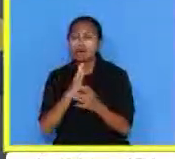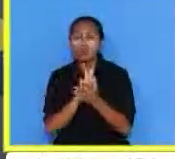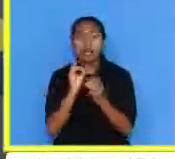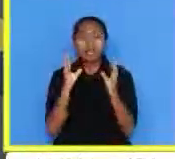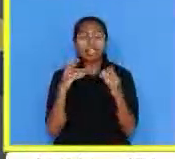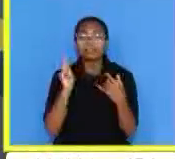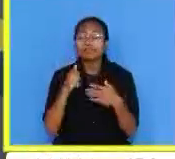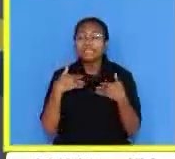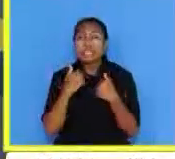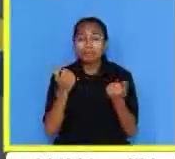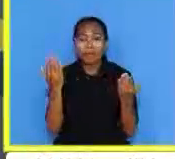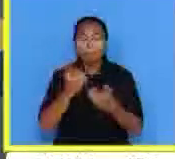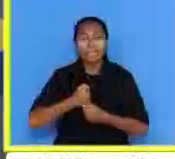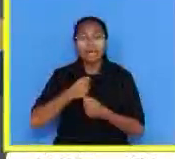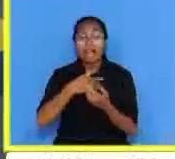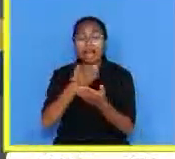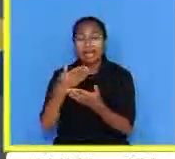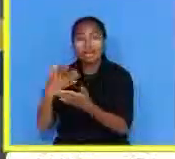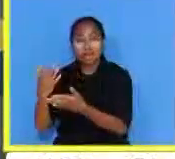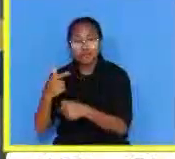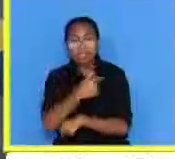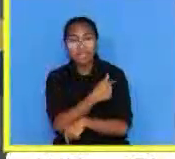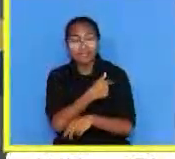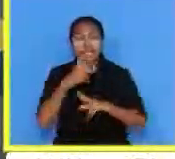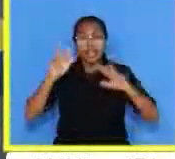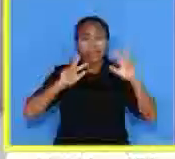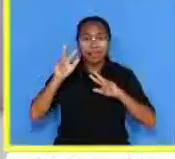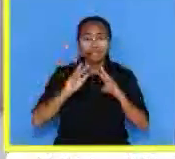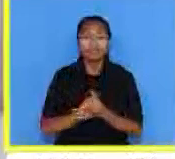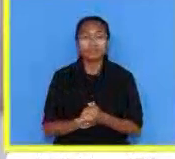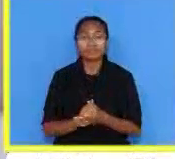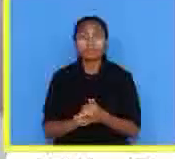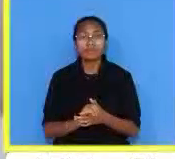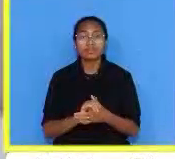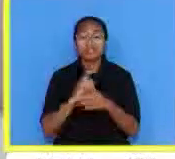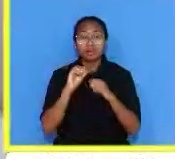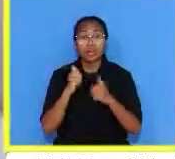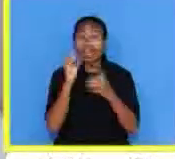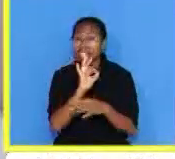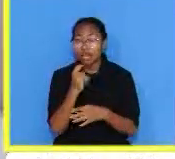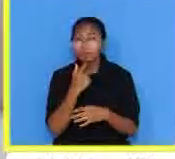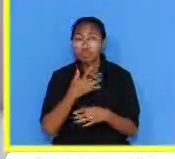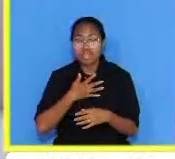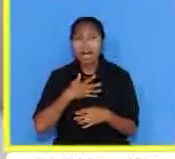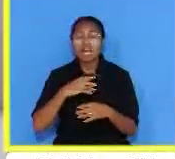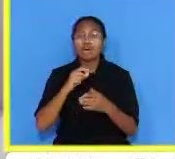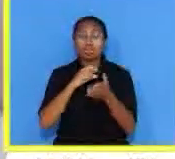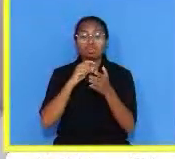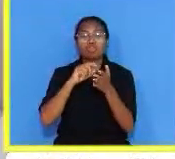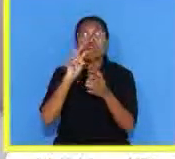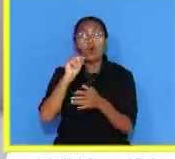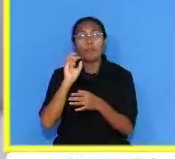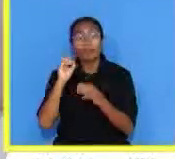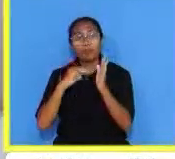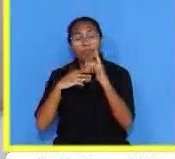mendapatkan pelayanan vaksinasi di Nusa Tenggara Timur, Ibu. Baik, kalau yang tidak punya nomor induk kependudukan